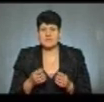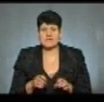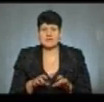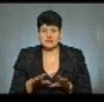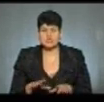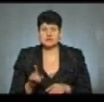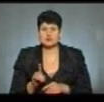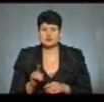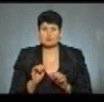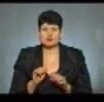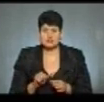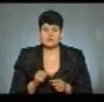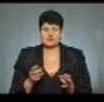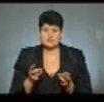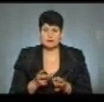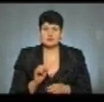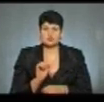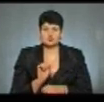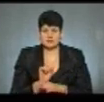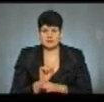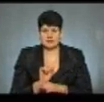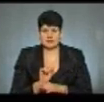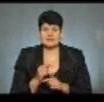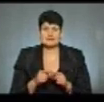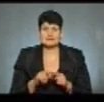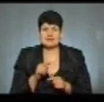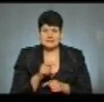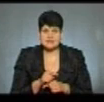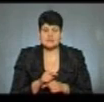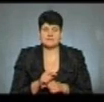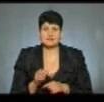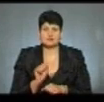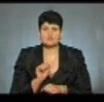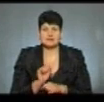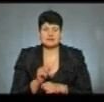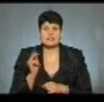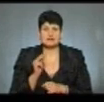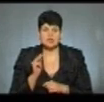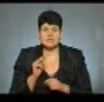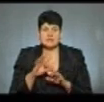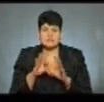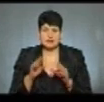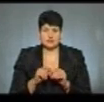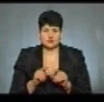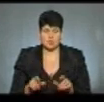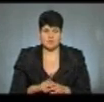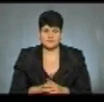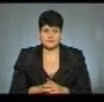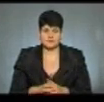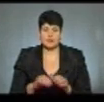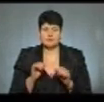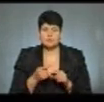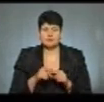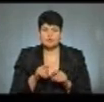рішення, що, можливо, треба призупинити це і, відповідно, для того призупинити навчання в загальноосвітніх школах. Можливо, по